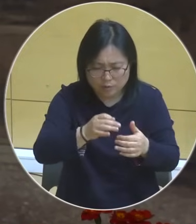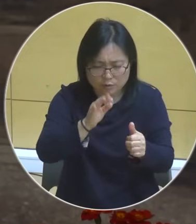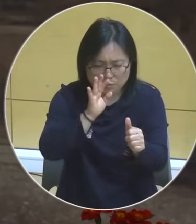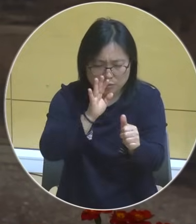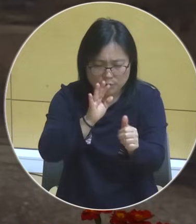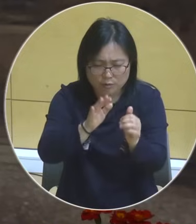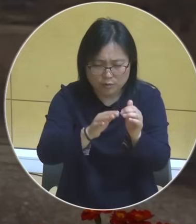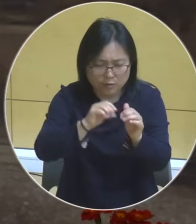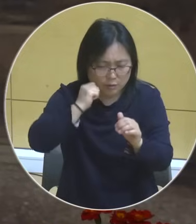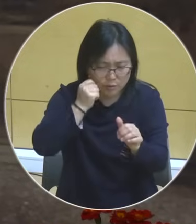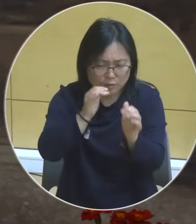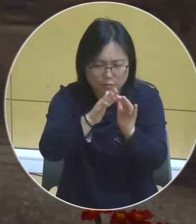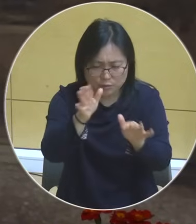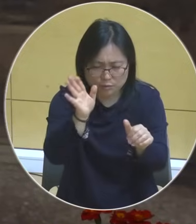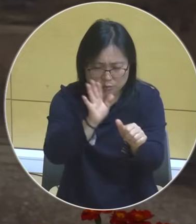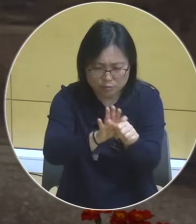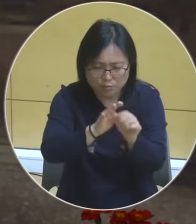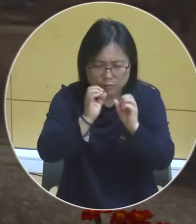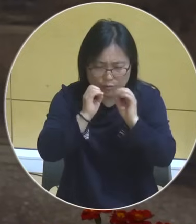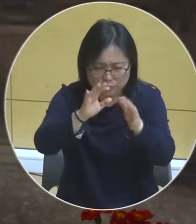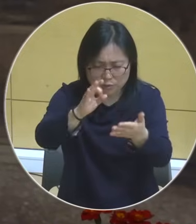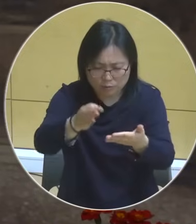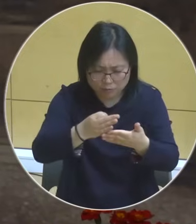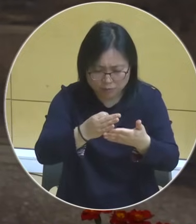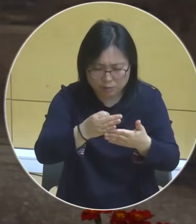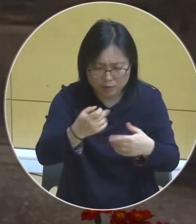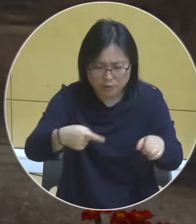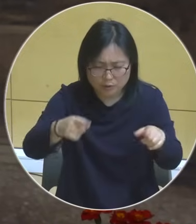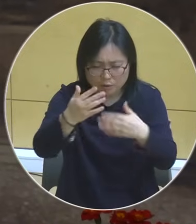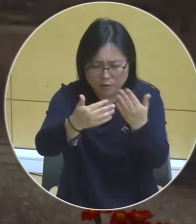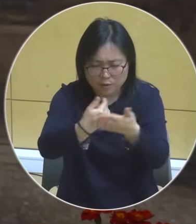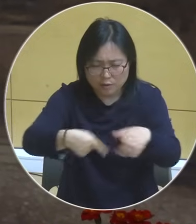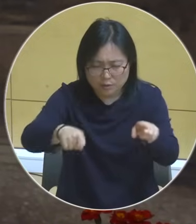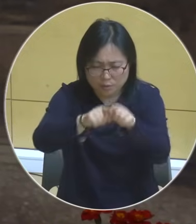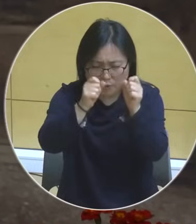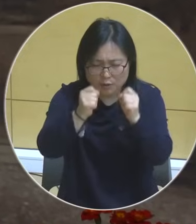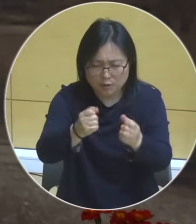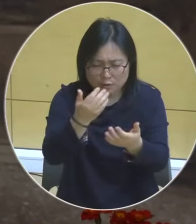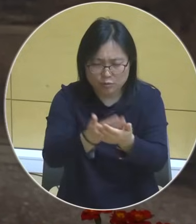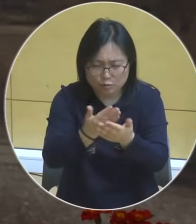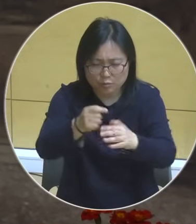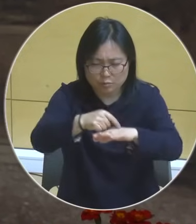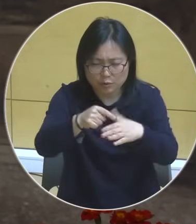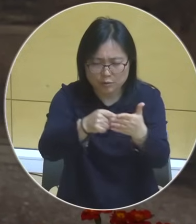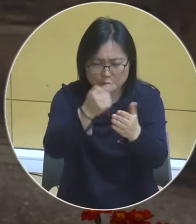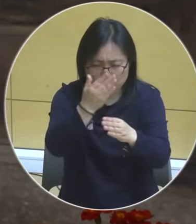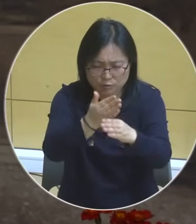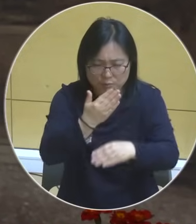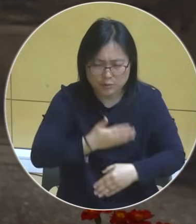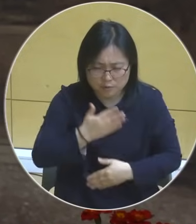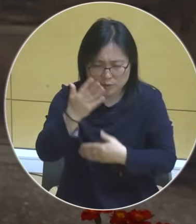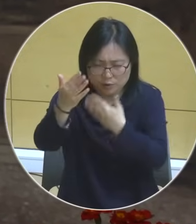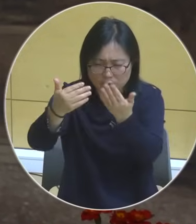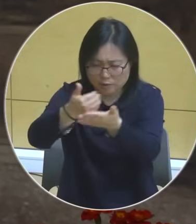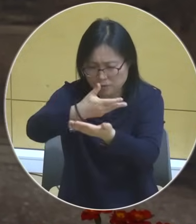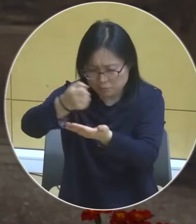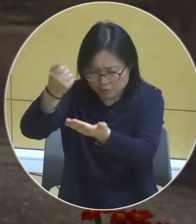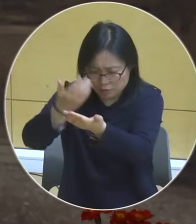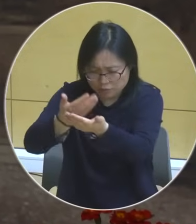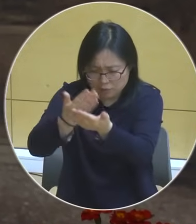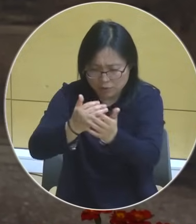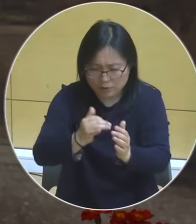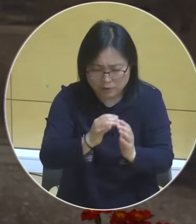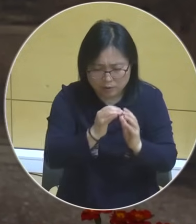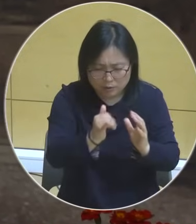구제와 그리고 선교의 예물 위에 하나님 함께 하시고 저들의 마음과 중심을 아시오니 받아주시옵고 이 땅을 살아가며